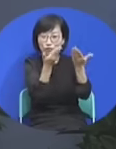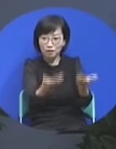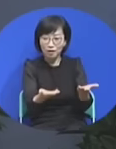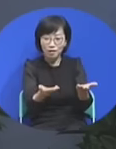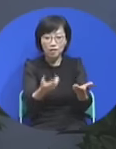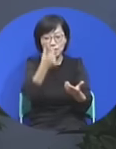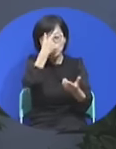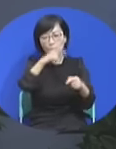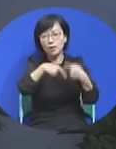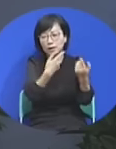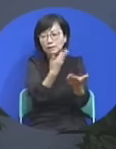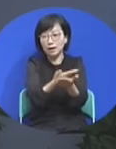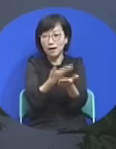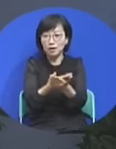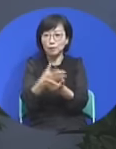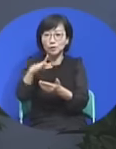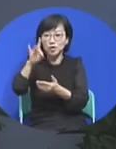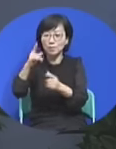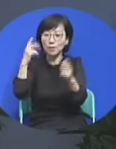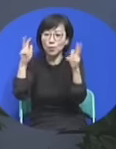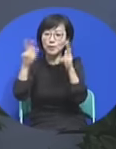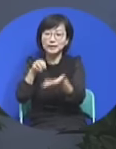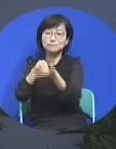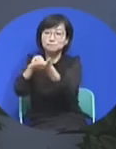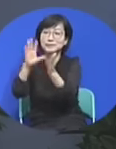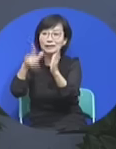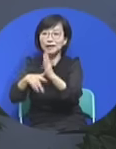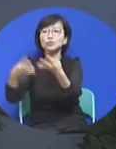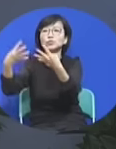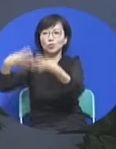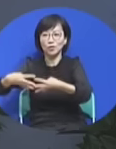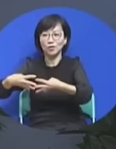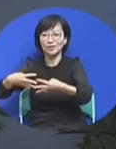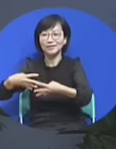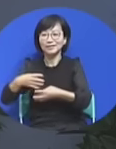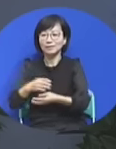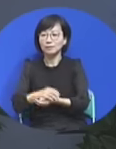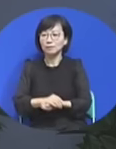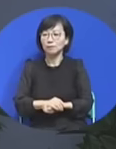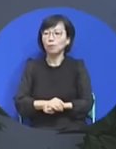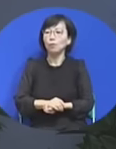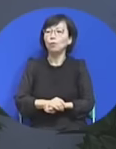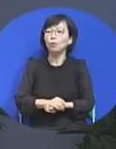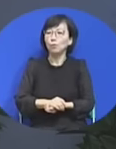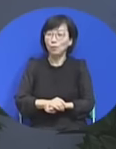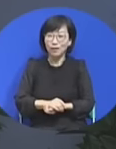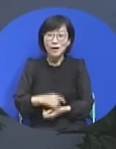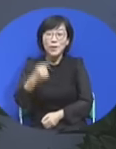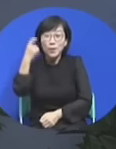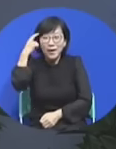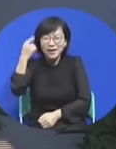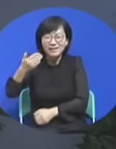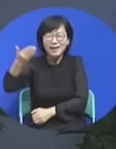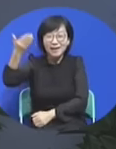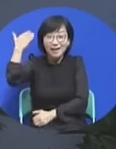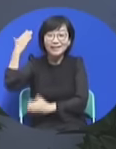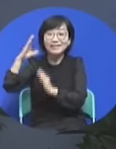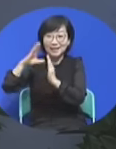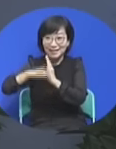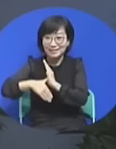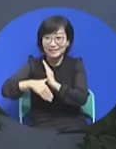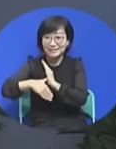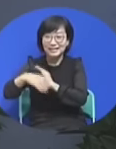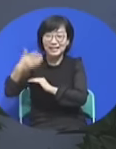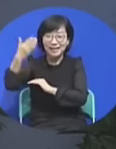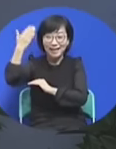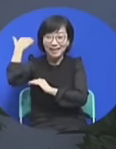all the difficult tasks in the company, but I just want to take Sunday off so I could go to church. 그때마다 옛날이라 주일이 네 번 중에